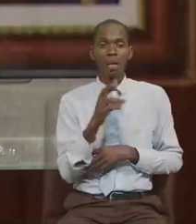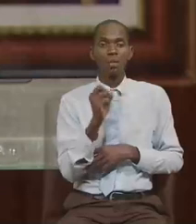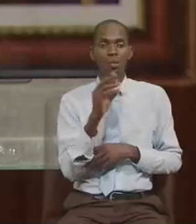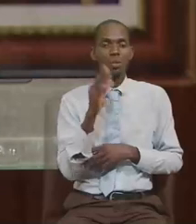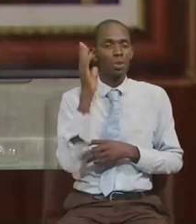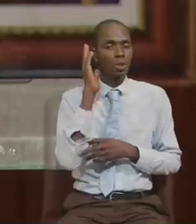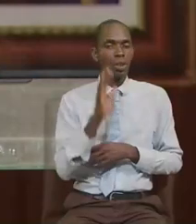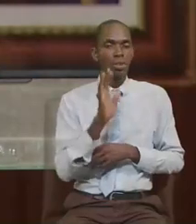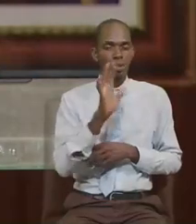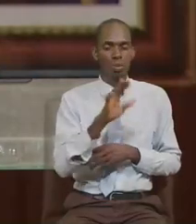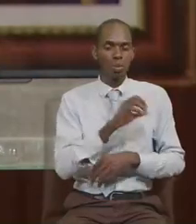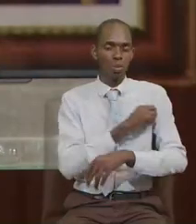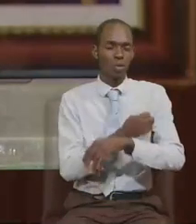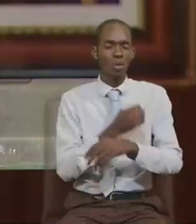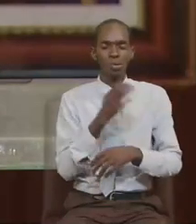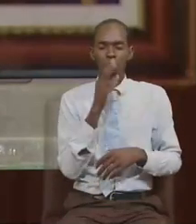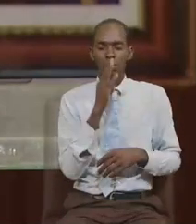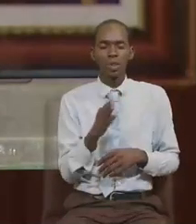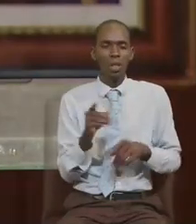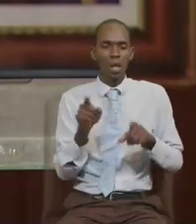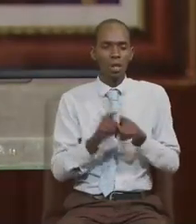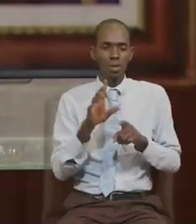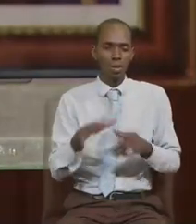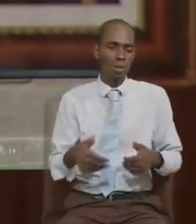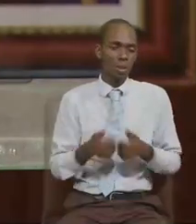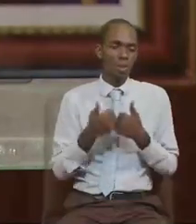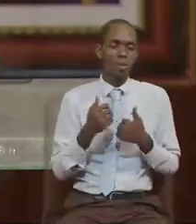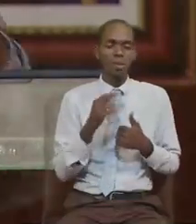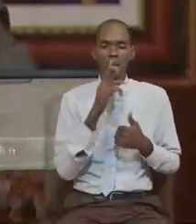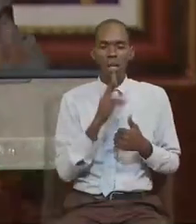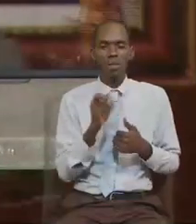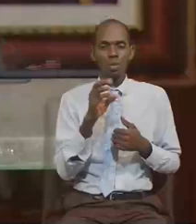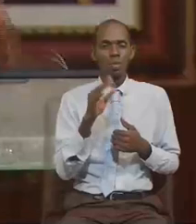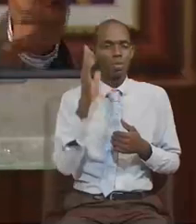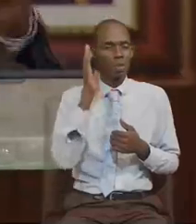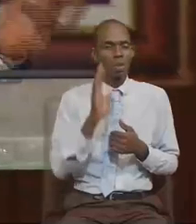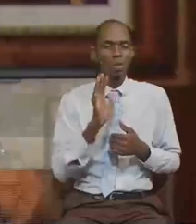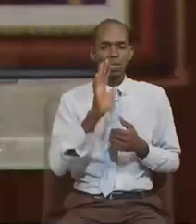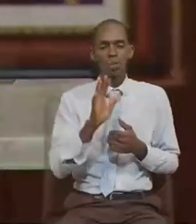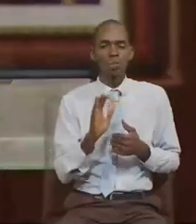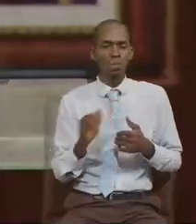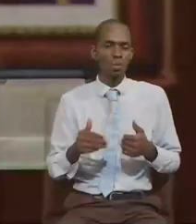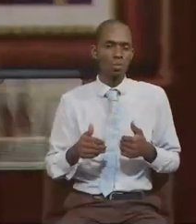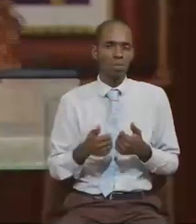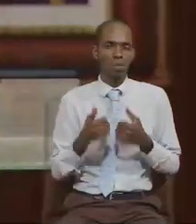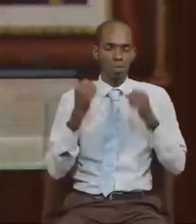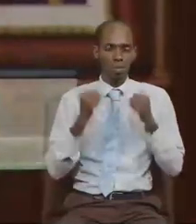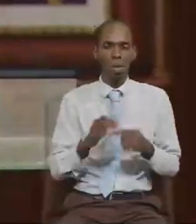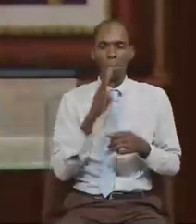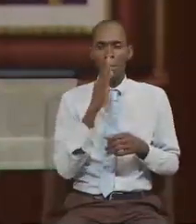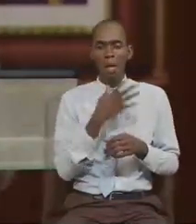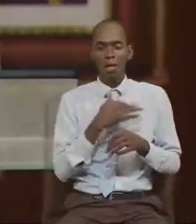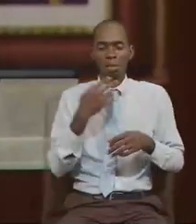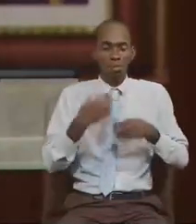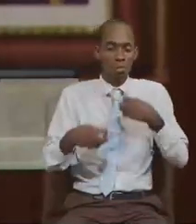les défis viennent, plus ta foi sera forte. Plus les difficultés augmentent et plus